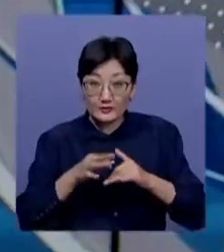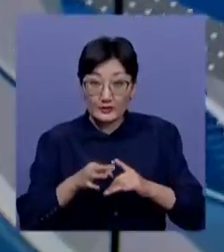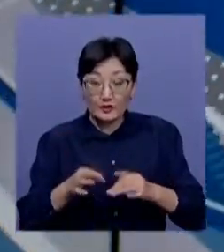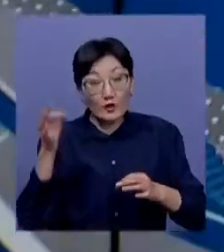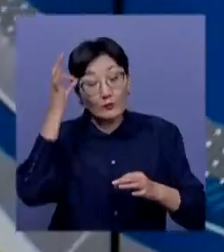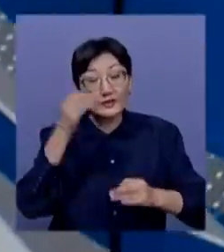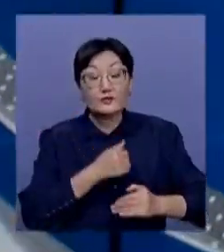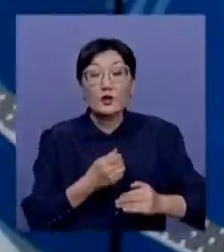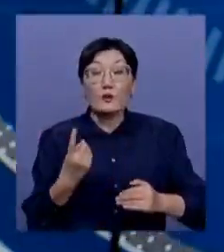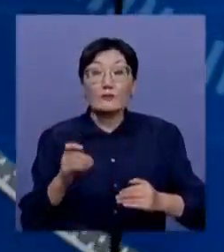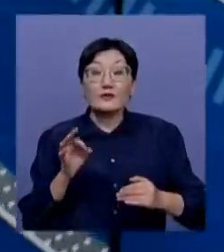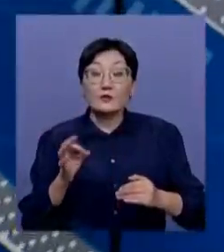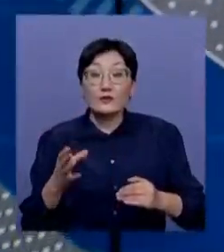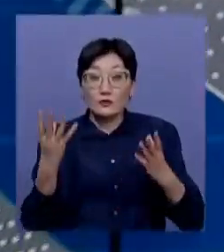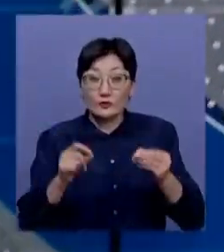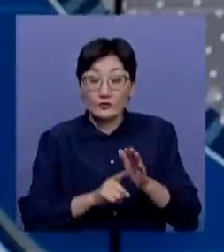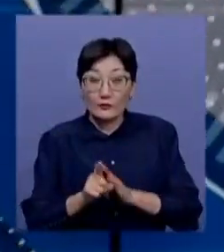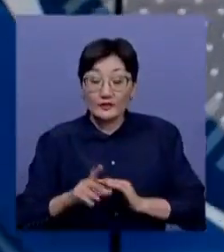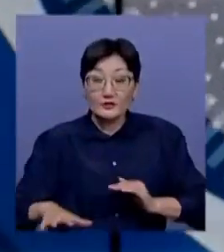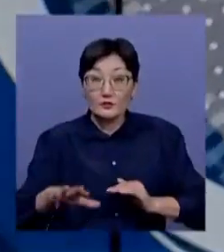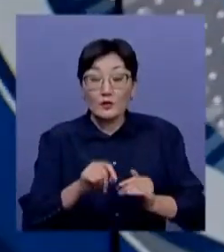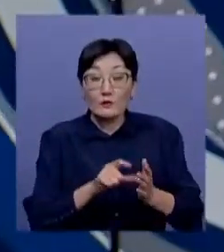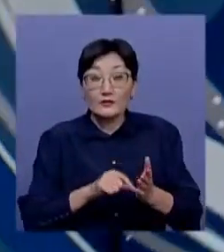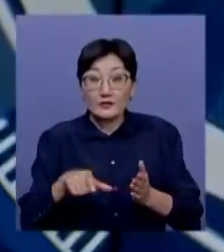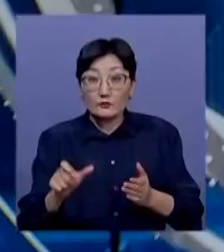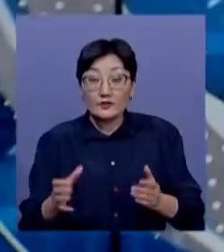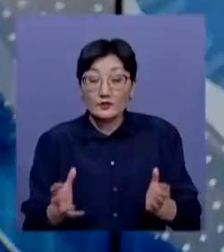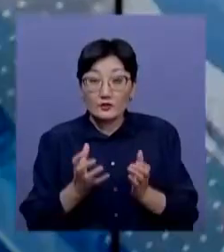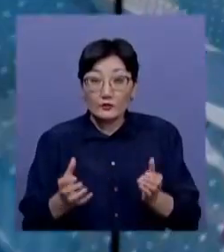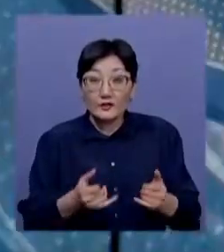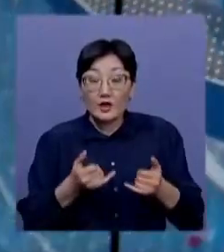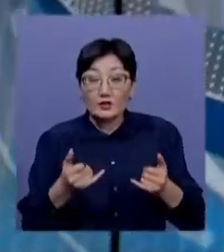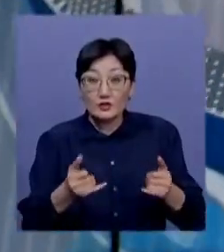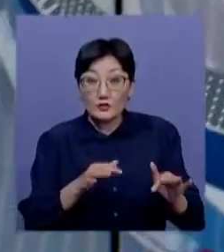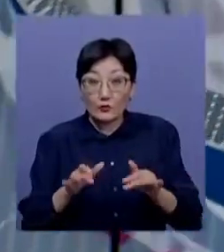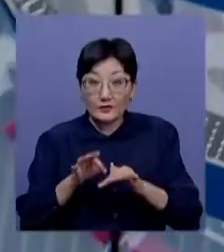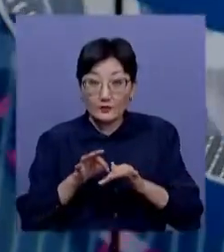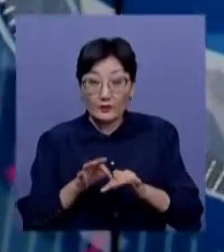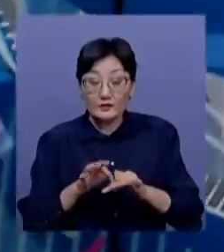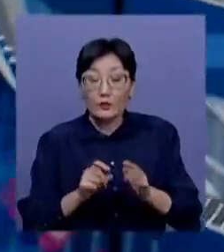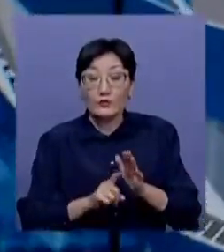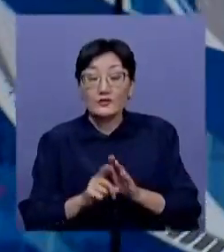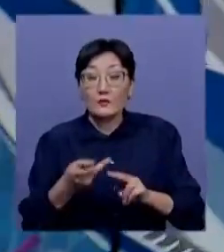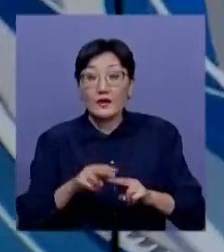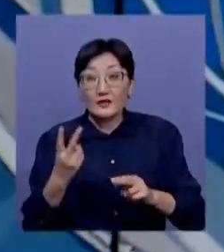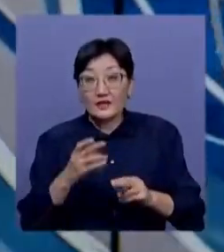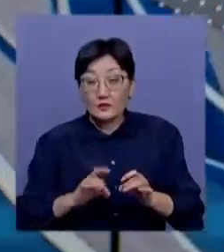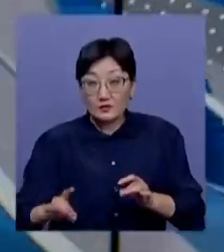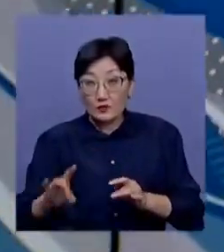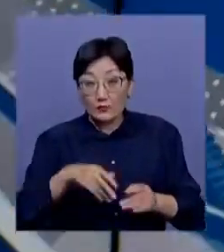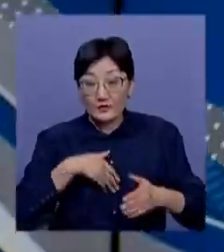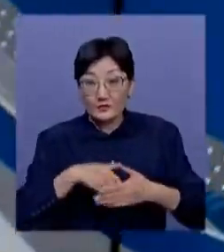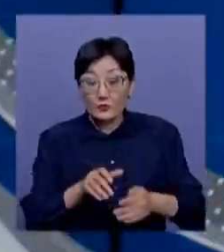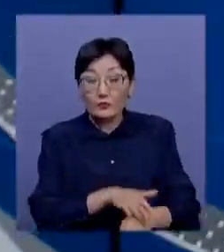Естеріңізге сала кетсек, 1 қазаннан бастап ел аумағында қарияларға қамқорлық жасау айлығы басталды. Игі бастама аясында екі ауданның